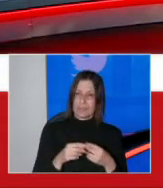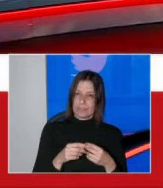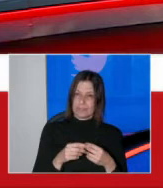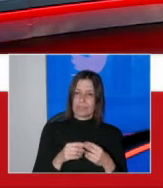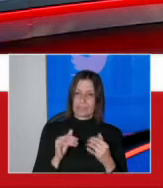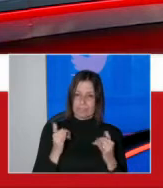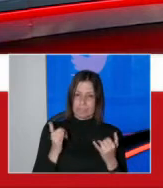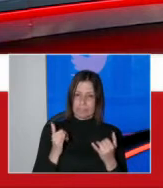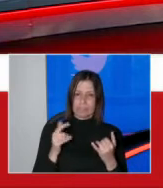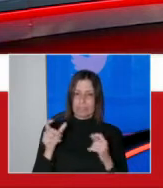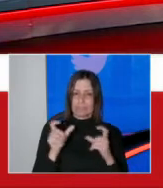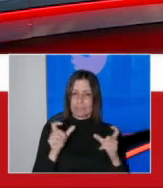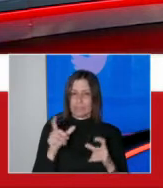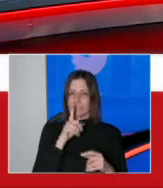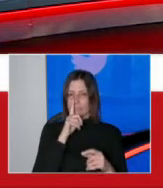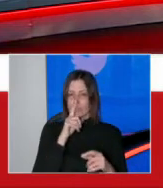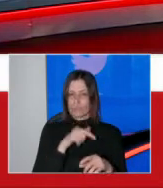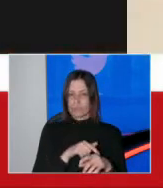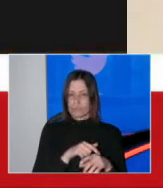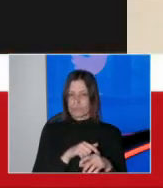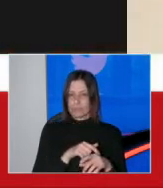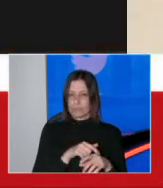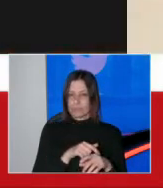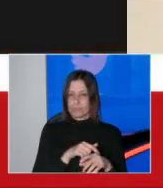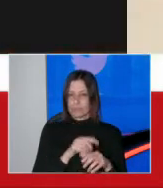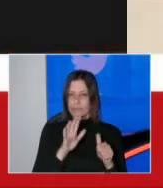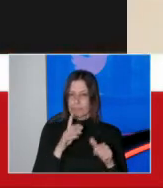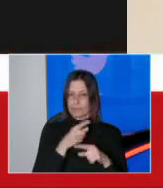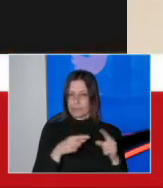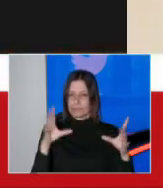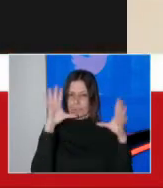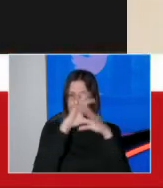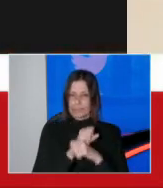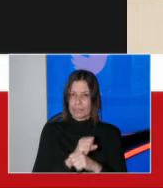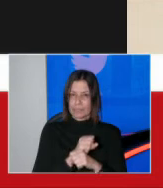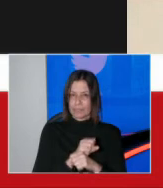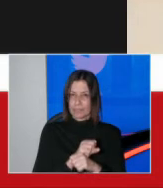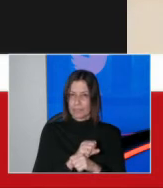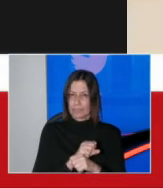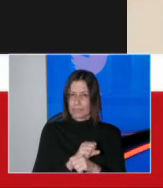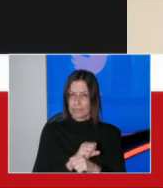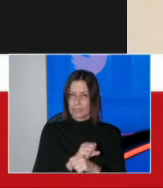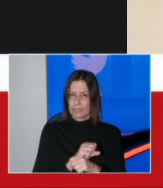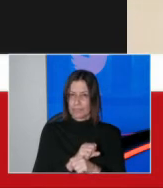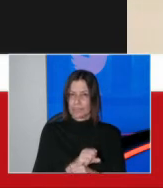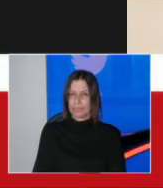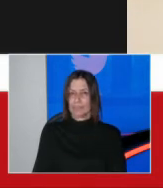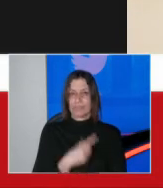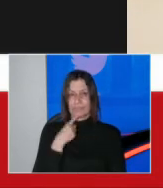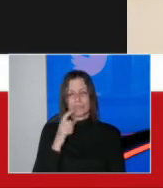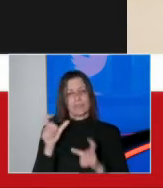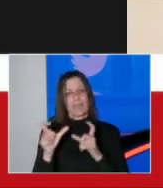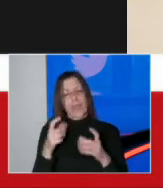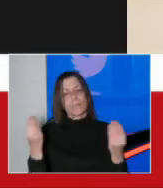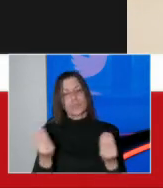חד משמעית לחרם, ביום ראשון ב6:30 בערב, ואנחנו לצד הכל 48 שעות מאז קראנו לחרם על